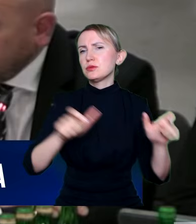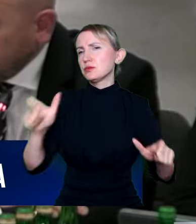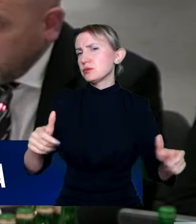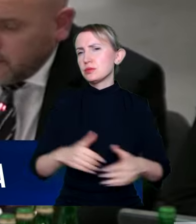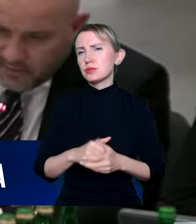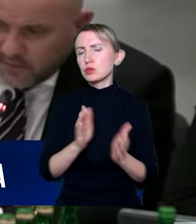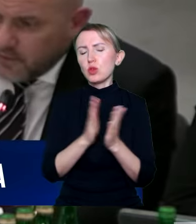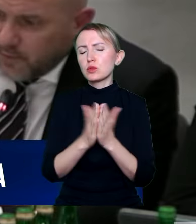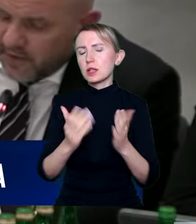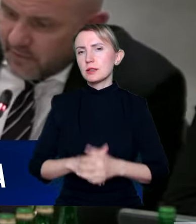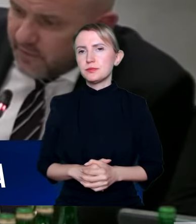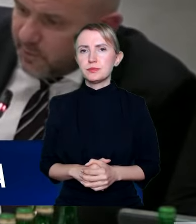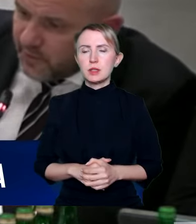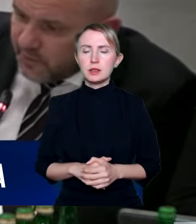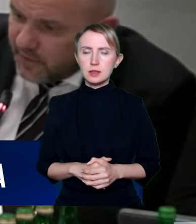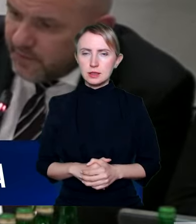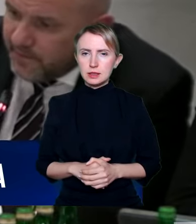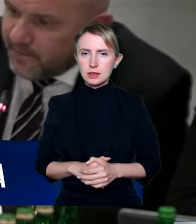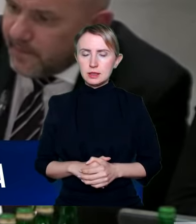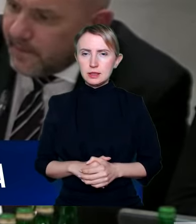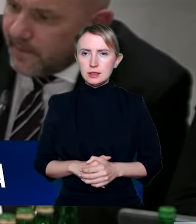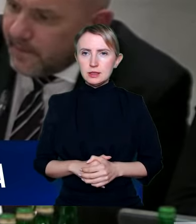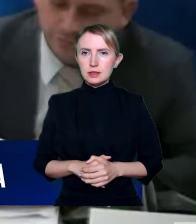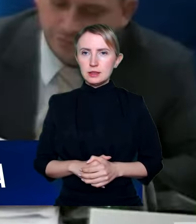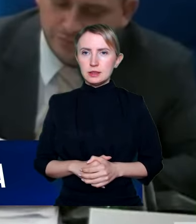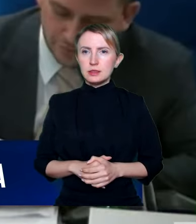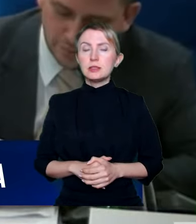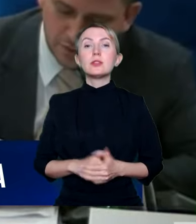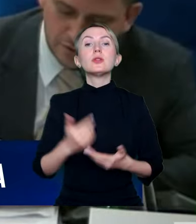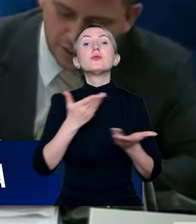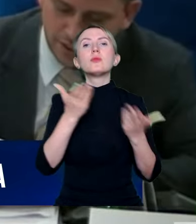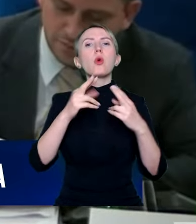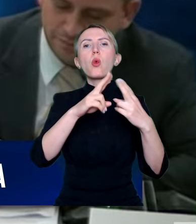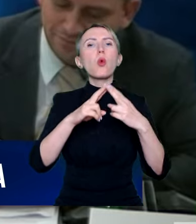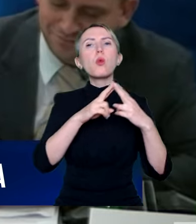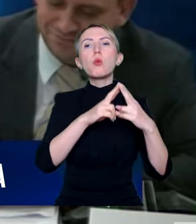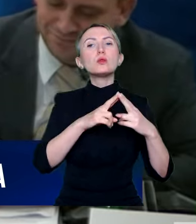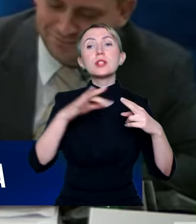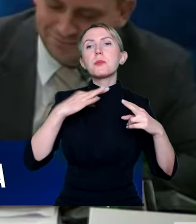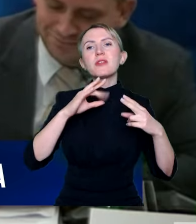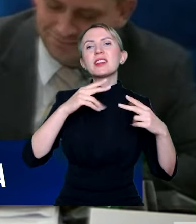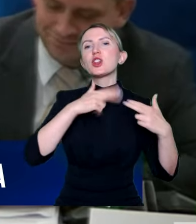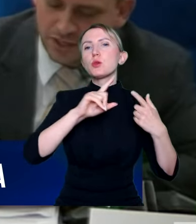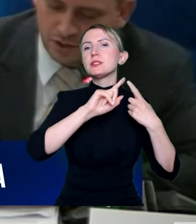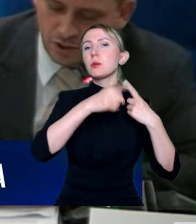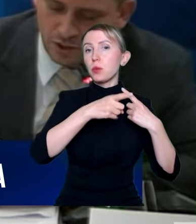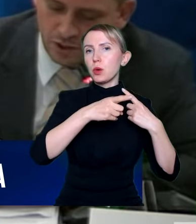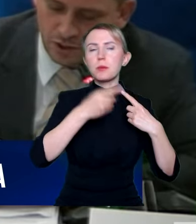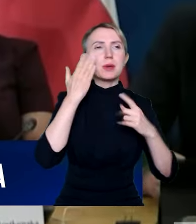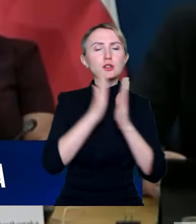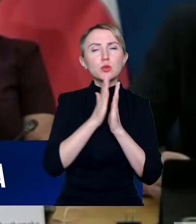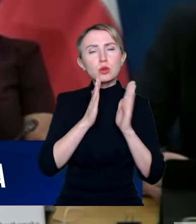się, może znajdziemy wspólne tytuły. Na pewno coś wspólnego. Bardzo się cieszę. Umówcie się panowie, bardzo proszę, tak, po komisji. Bardzo proszę.